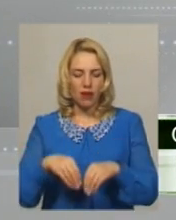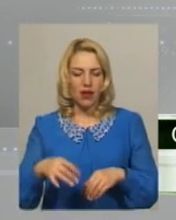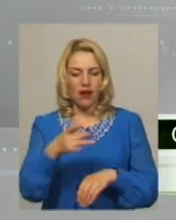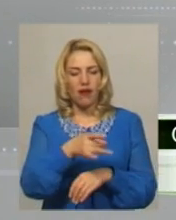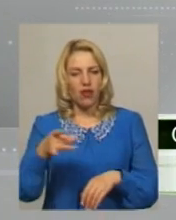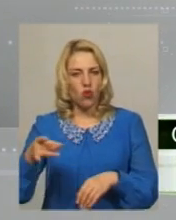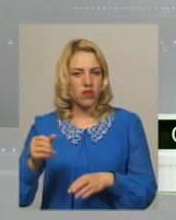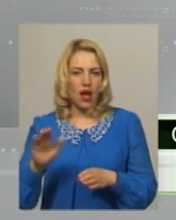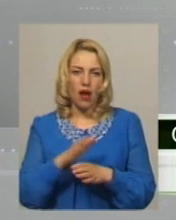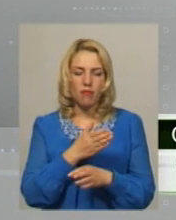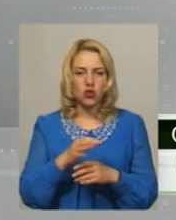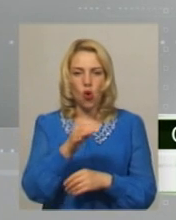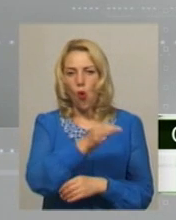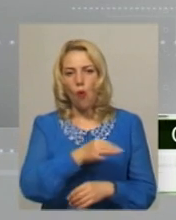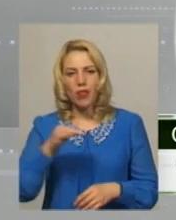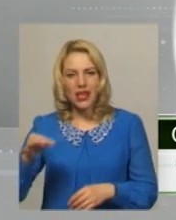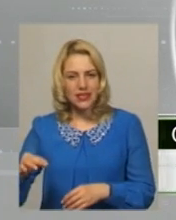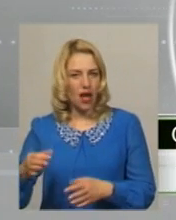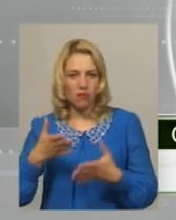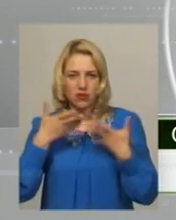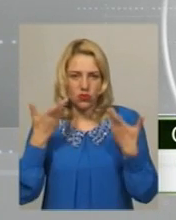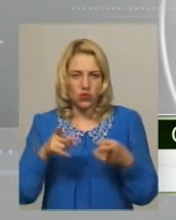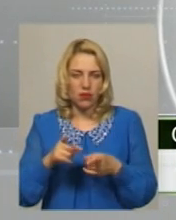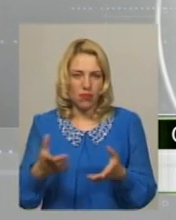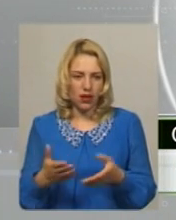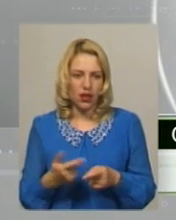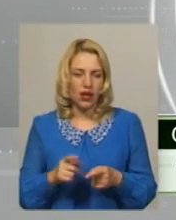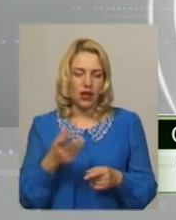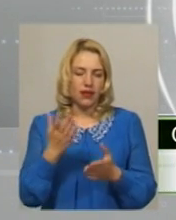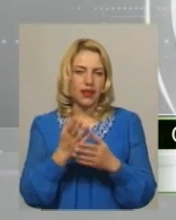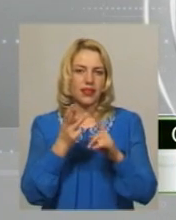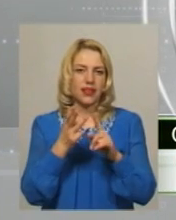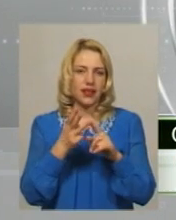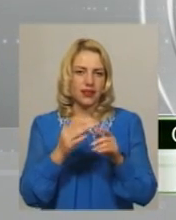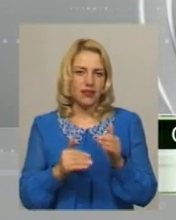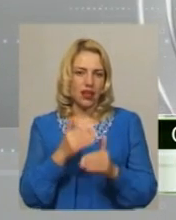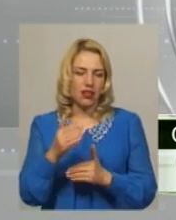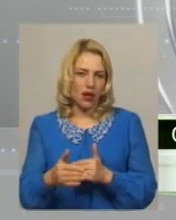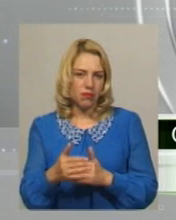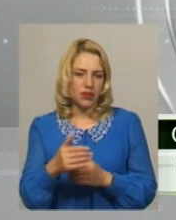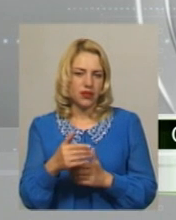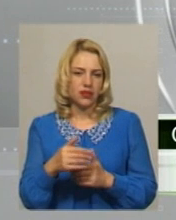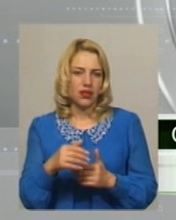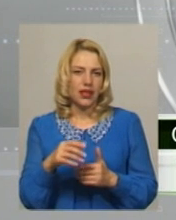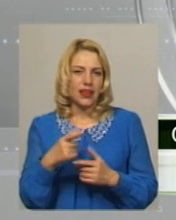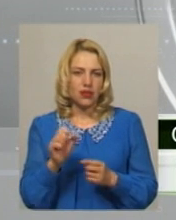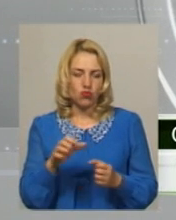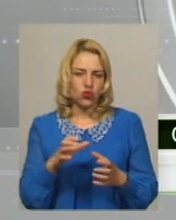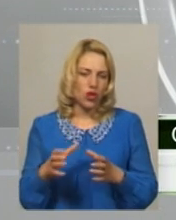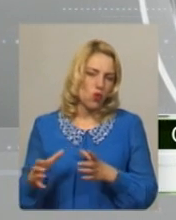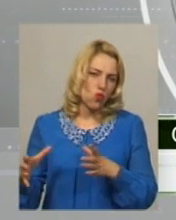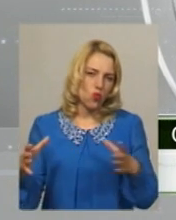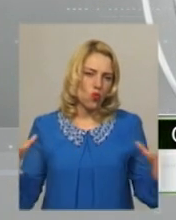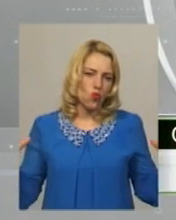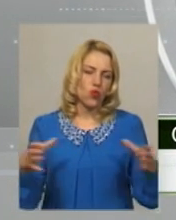вони не передбачені законом. Але є другий етап, чи вже третій етап, ну, мається на увазі, йде укрупнення районів і